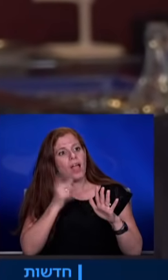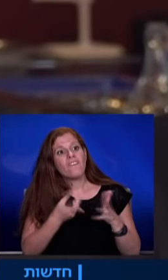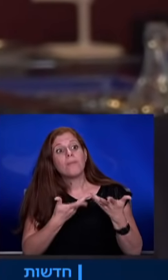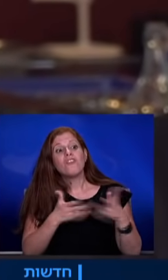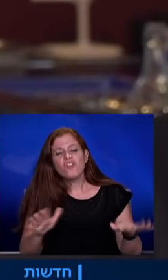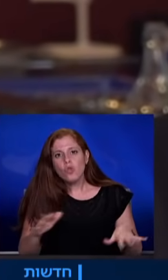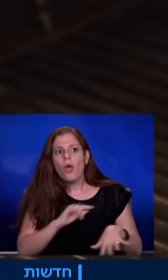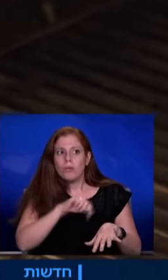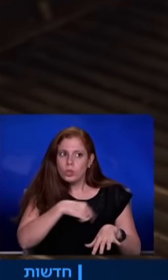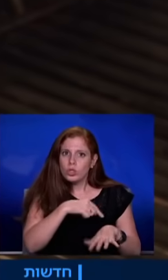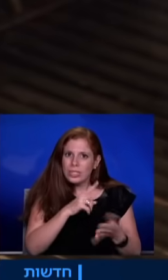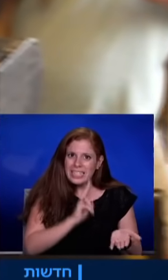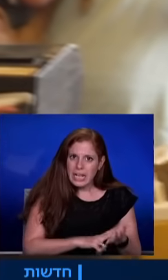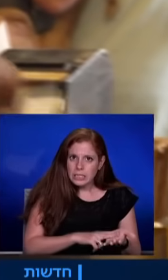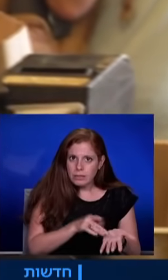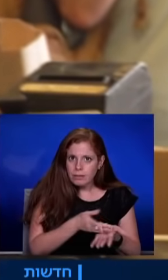שעות ולהצדיק את המקום.